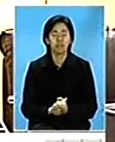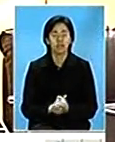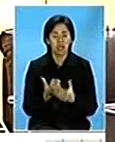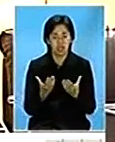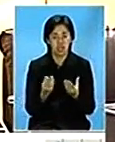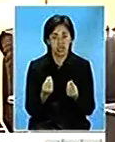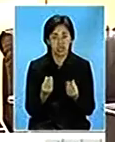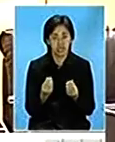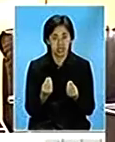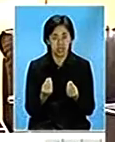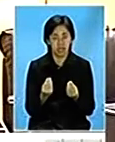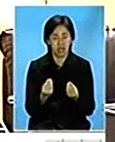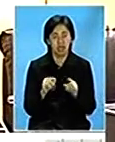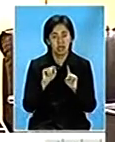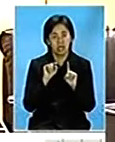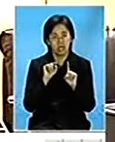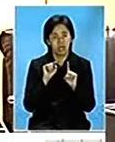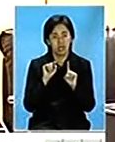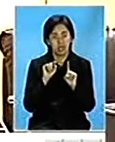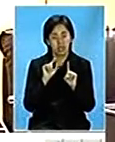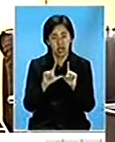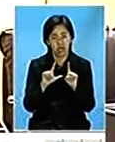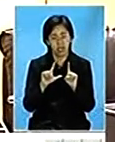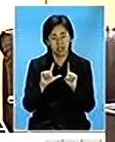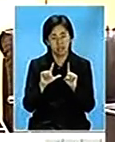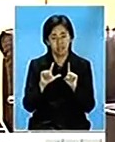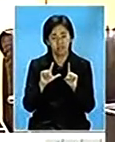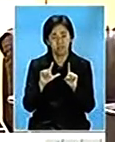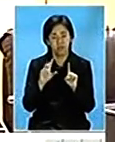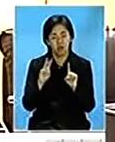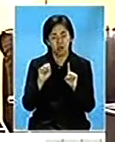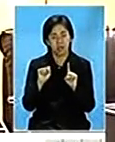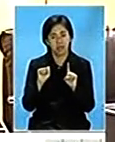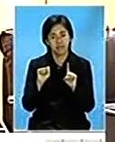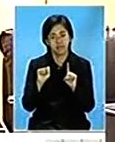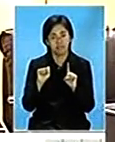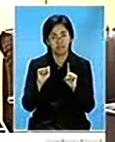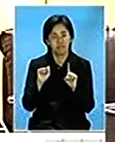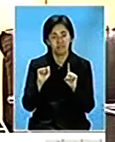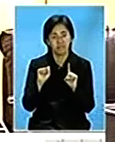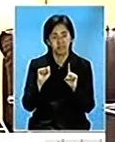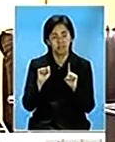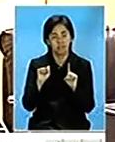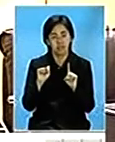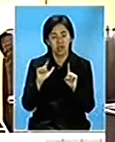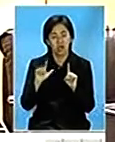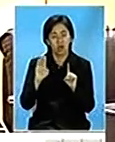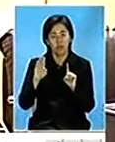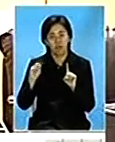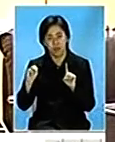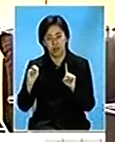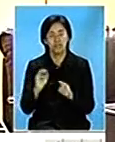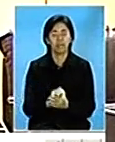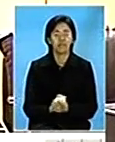นี่1ล้าน6แสนลูกบาศก์เมตร